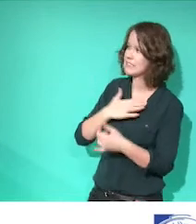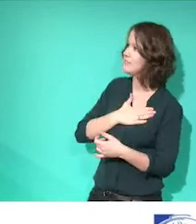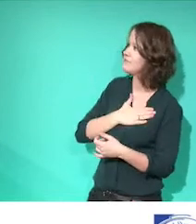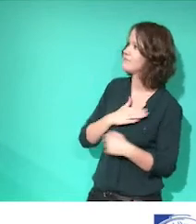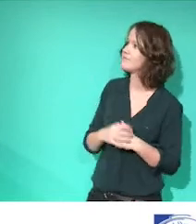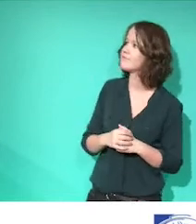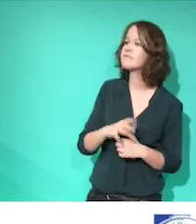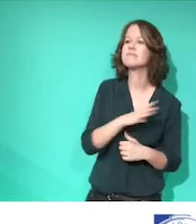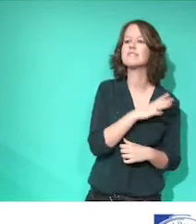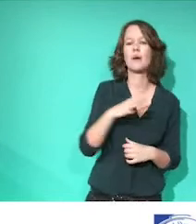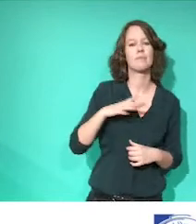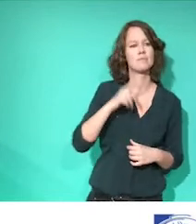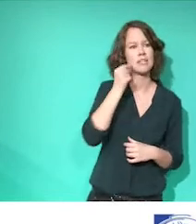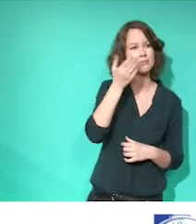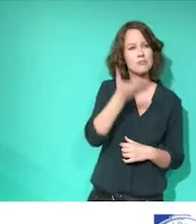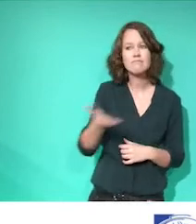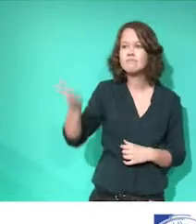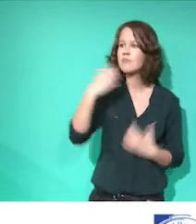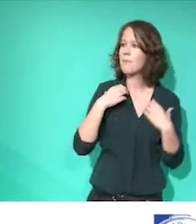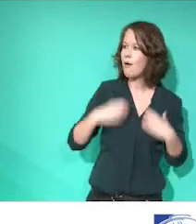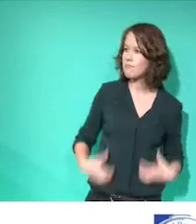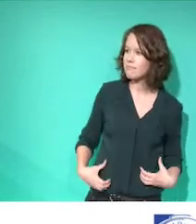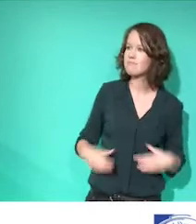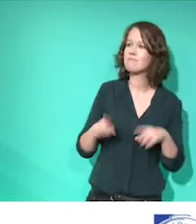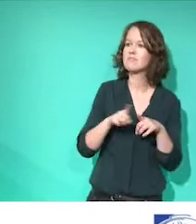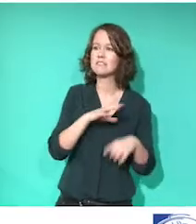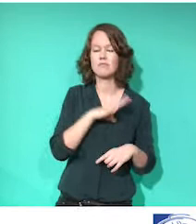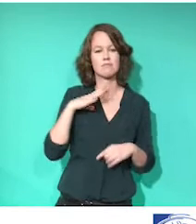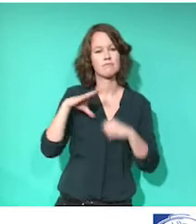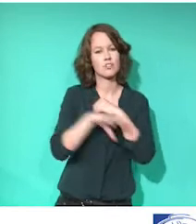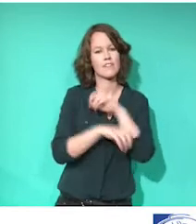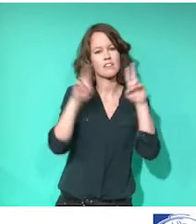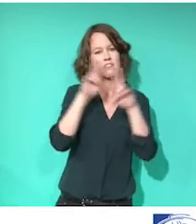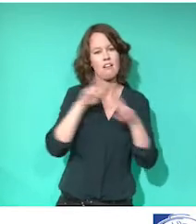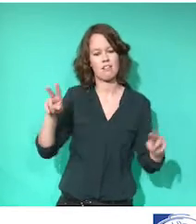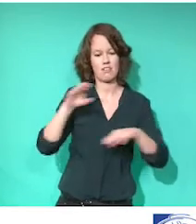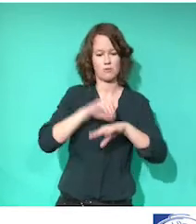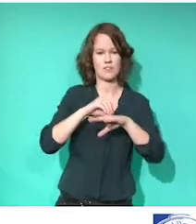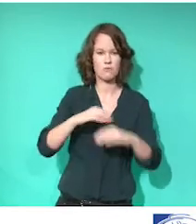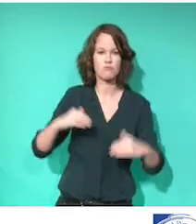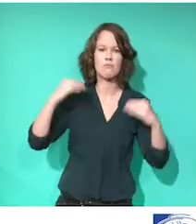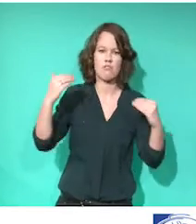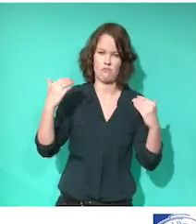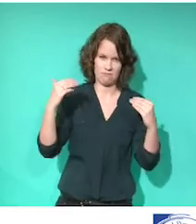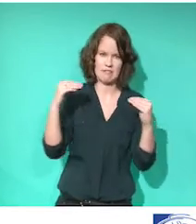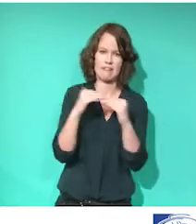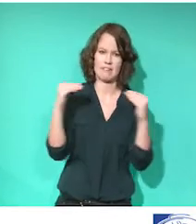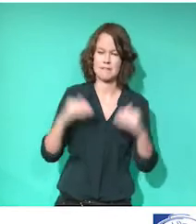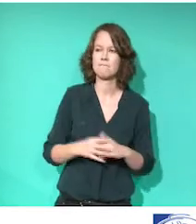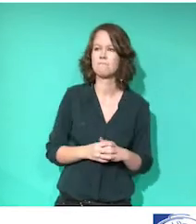Vion, Mesdames et Messieurs les membres du CESE, Madame la Secrétaire Générale du Conseil supérieur à l'égalité, cher Brigitte